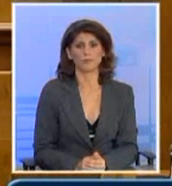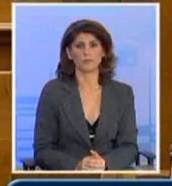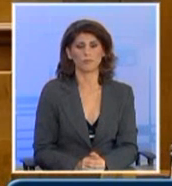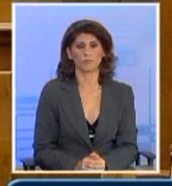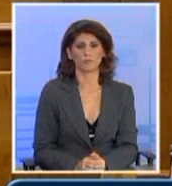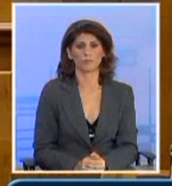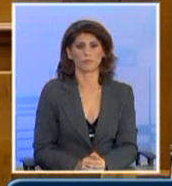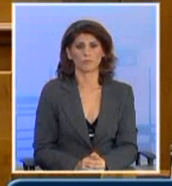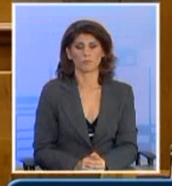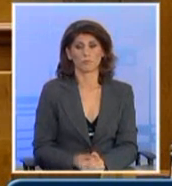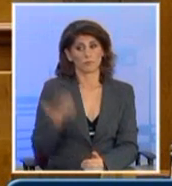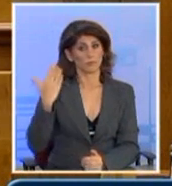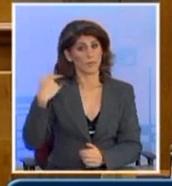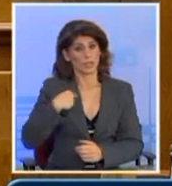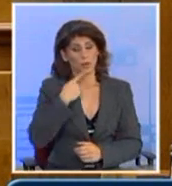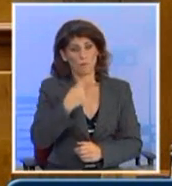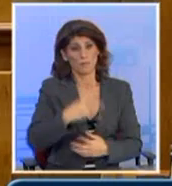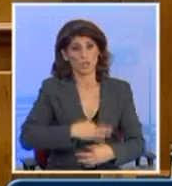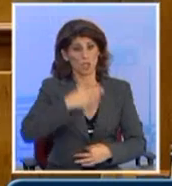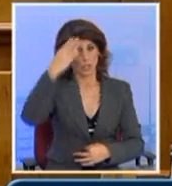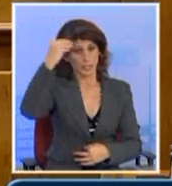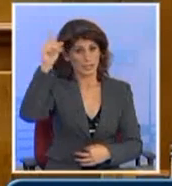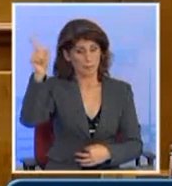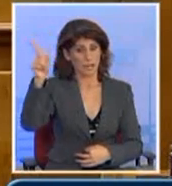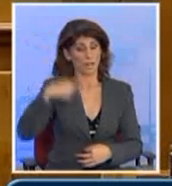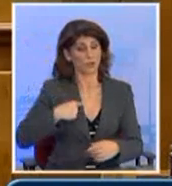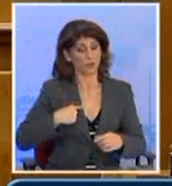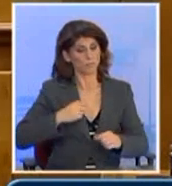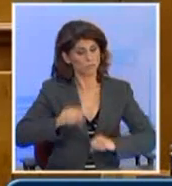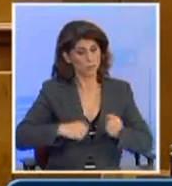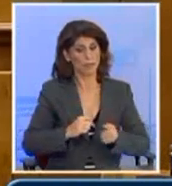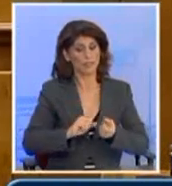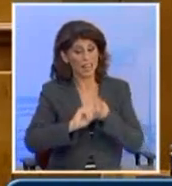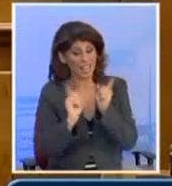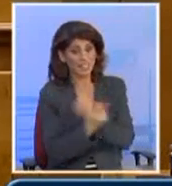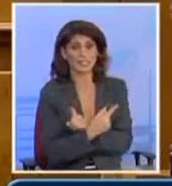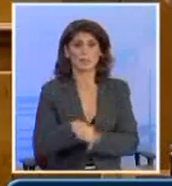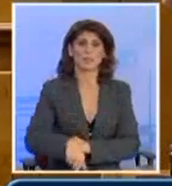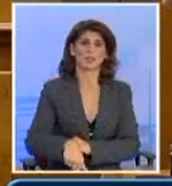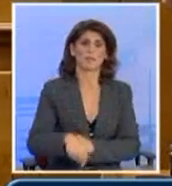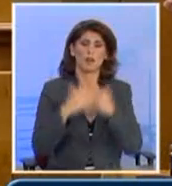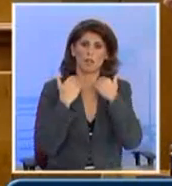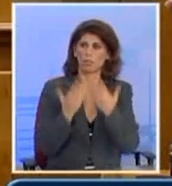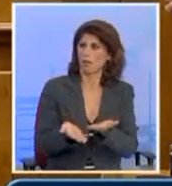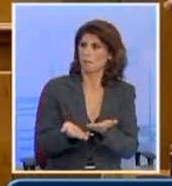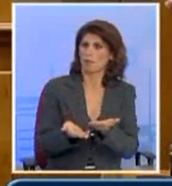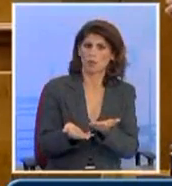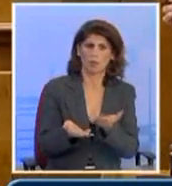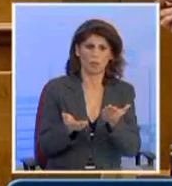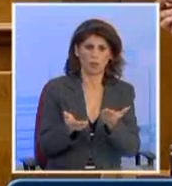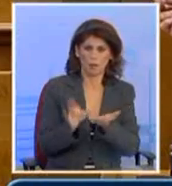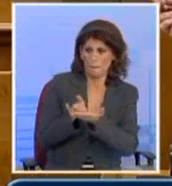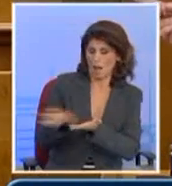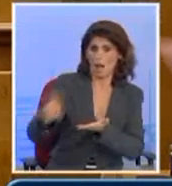Έχω πει παλαιότερα στον κύριο Τσίπρα, αυτό που επιχείρησε να αντιστρέψει σήμερα, δεν μπορεί να σε βγάλουν αναγκαστικά από το